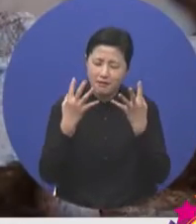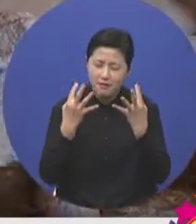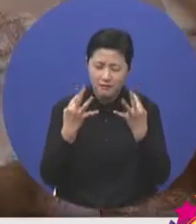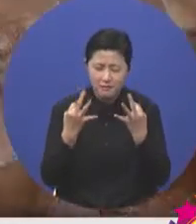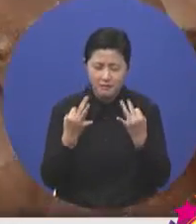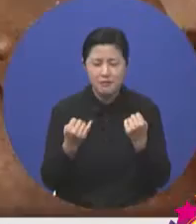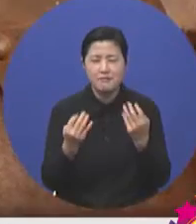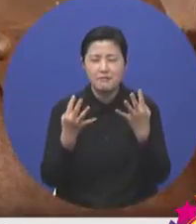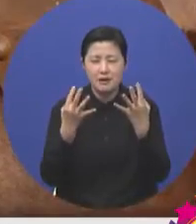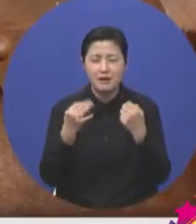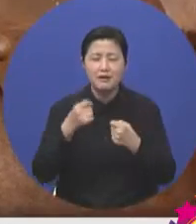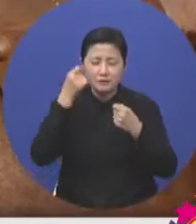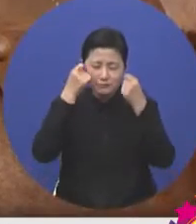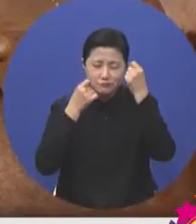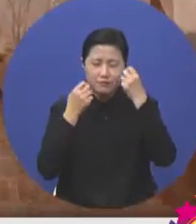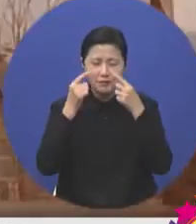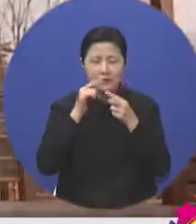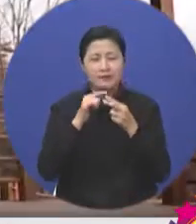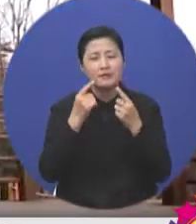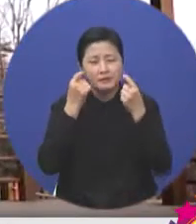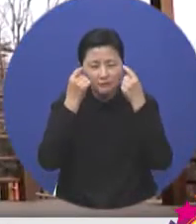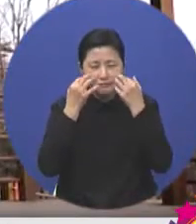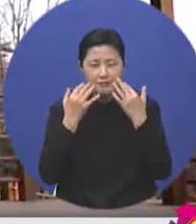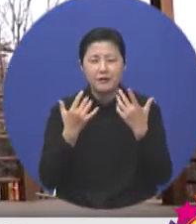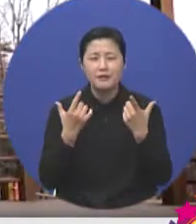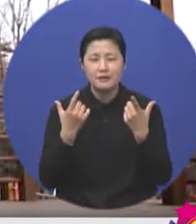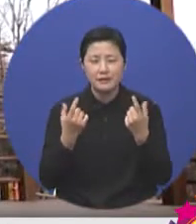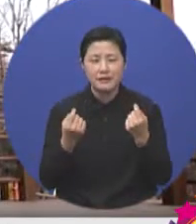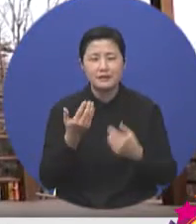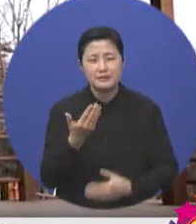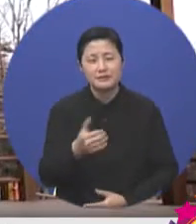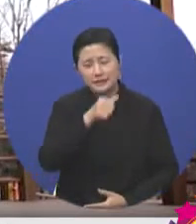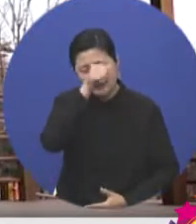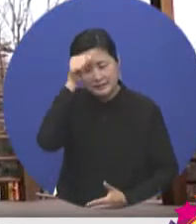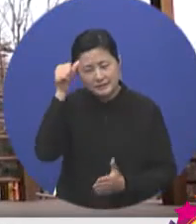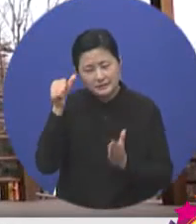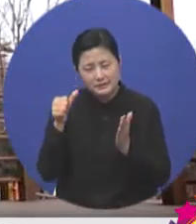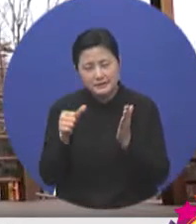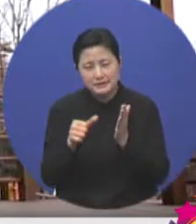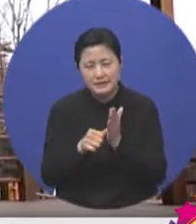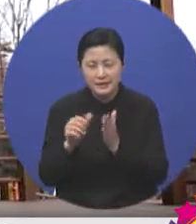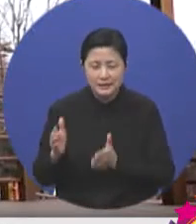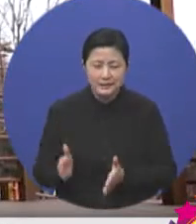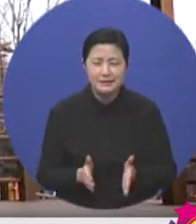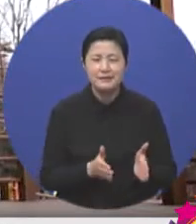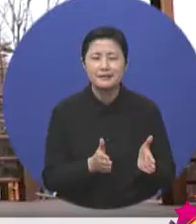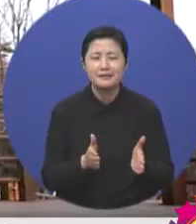얼마나 울었더냐. 고된 인생길